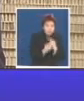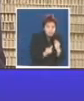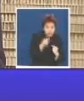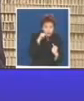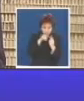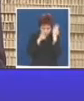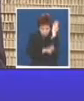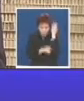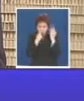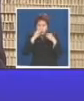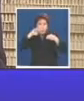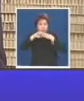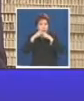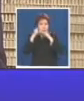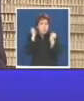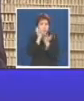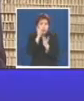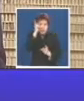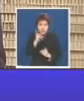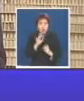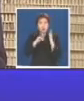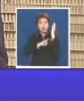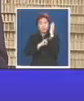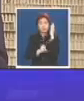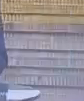ให้เห็นถึงสภาพปัญหาที่เกิดขึ้นในหลายจังหวัดครับ